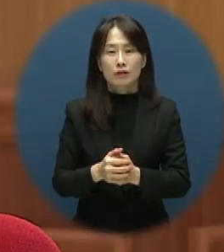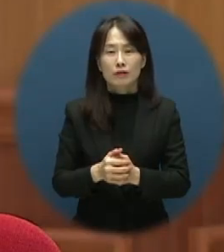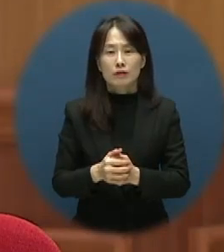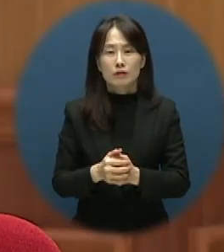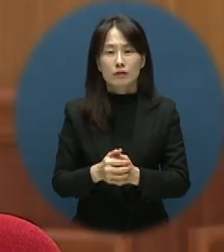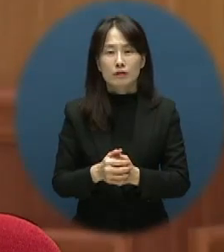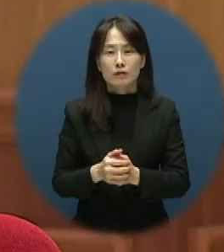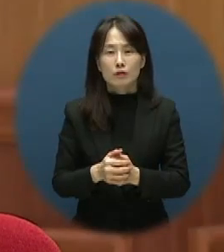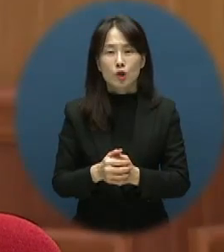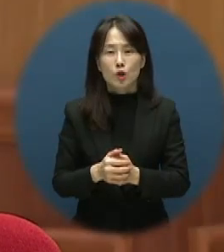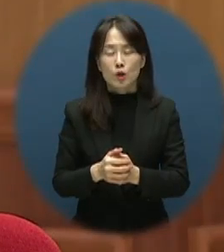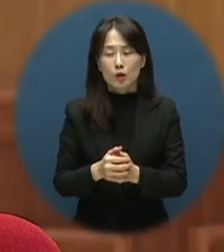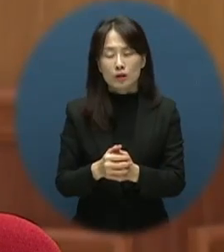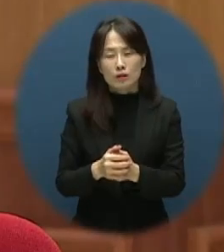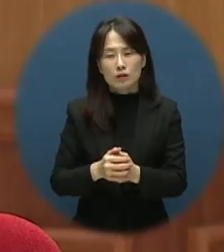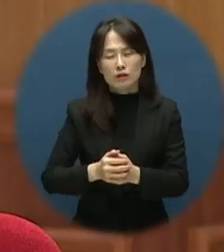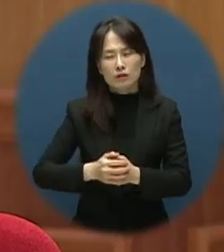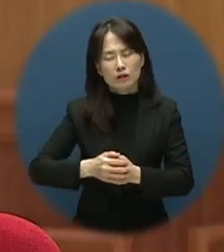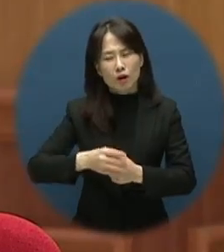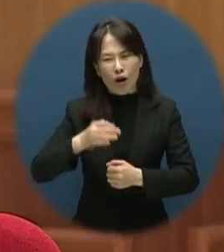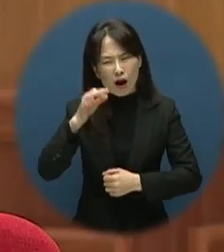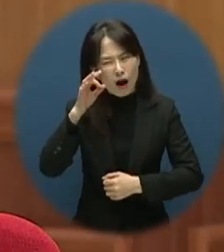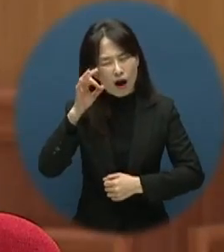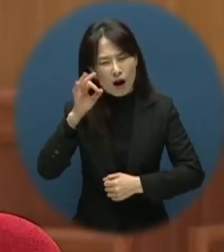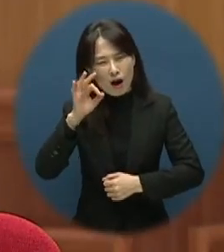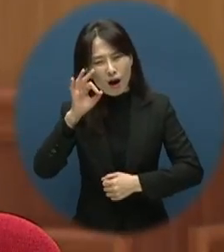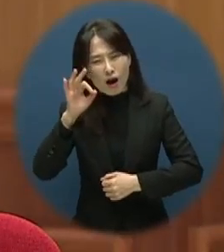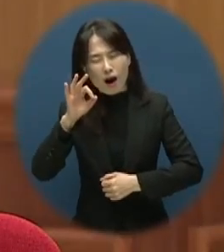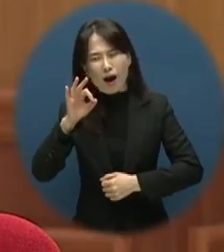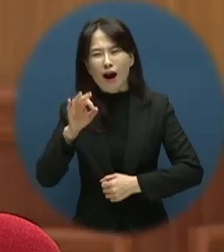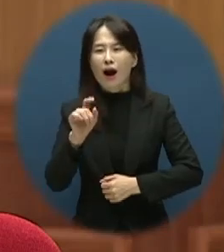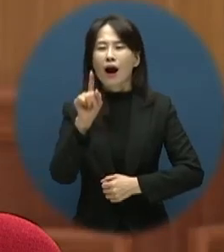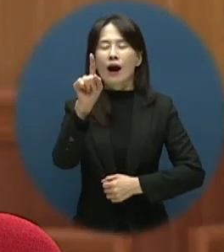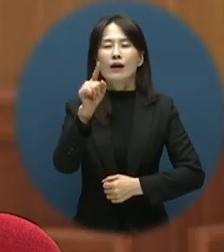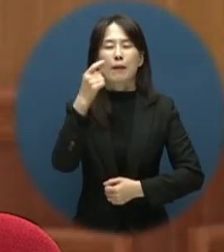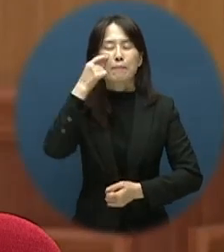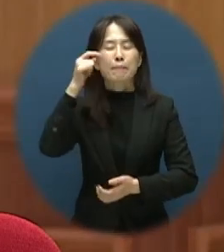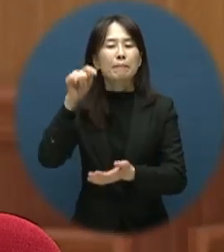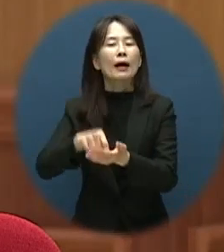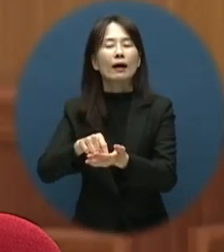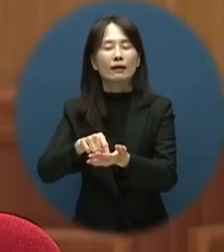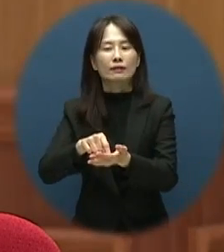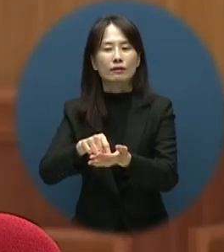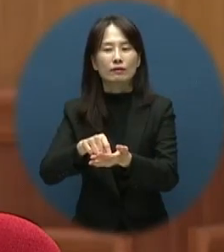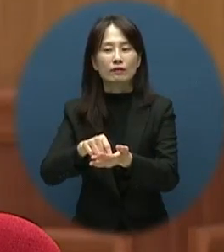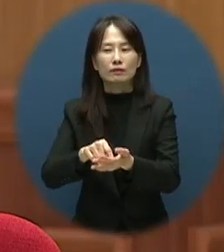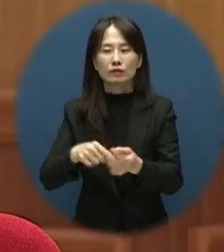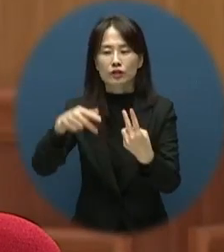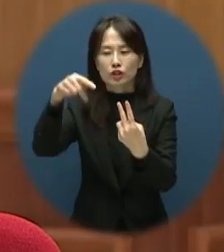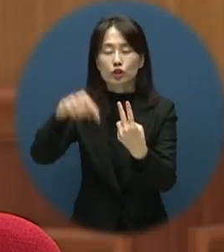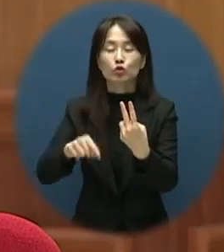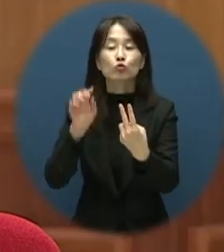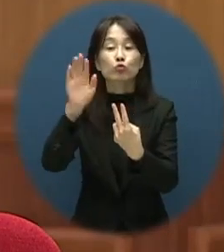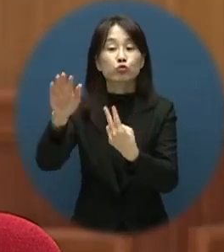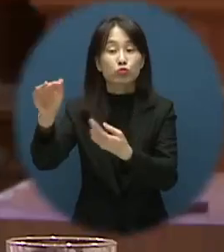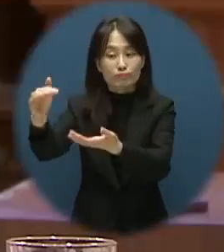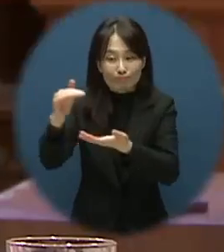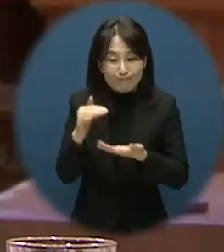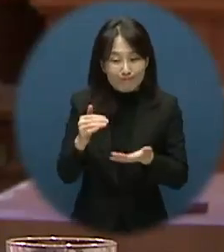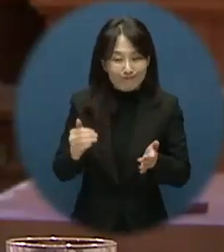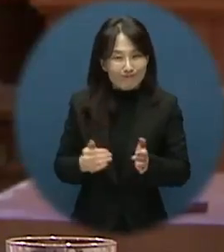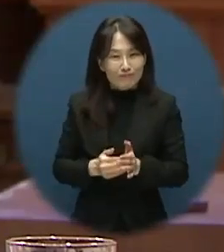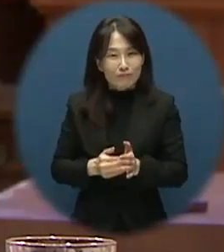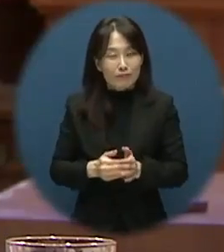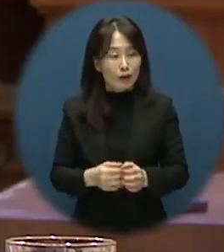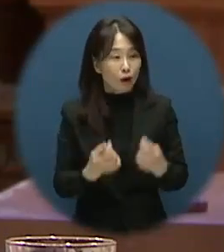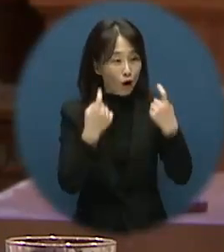책을 꺼내서 겨우 찾았어요. 한국에 대한 여행자. 그래서 주문했는데 2주 걸렸어요.